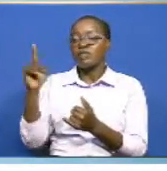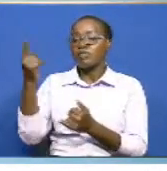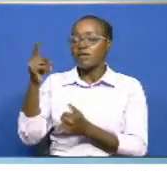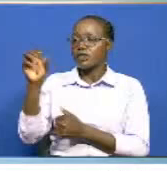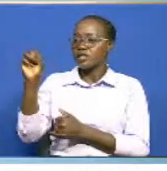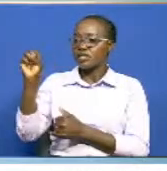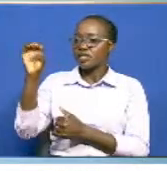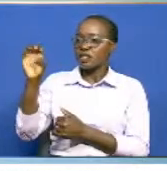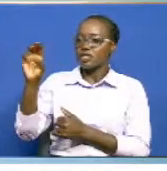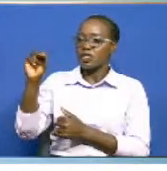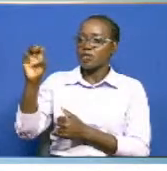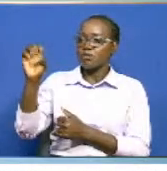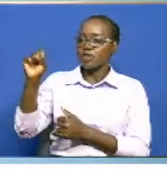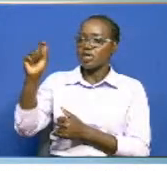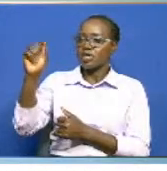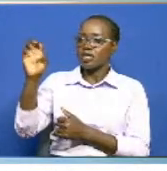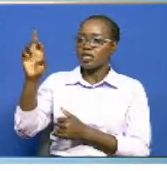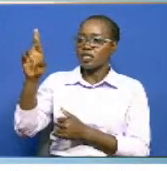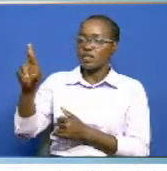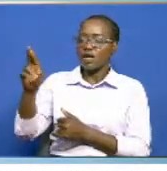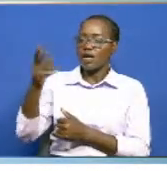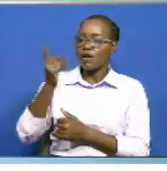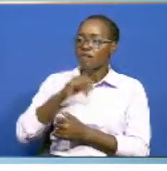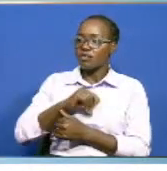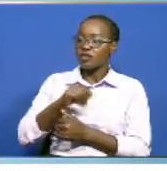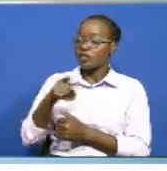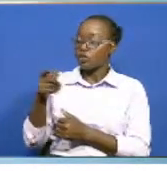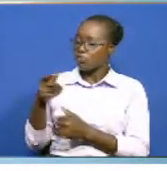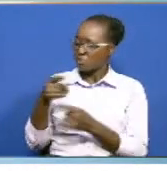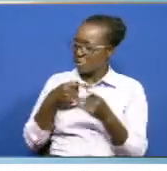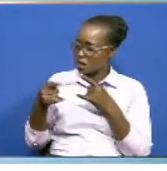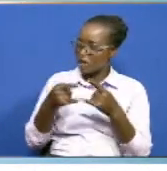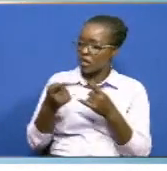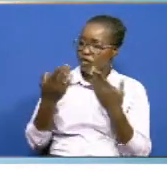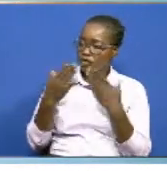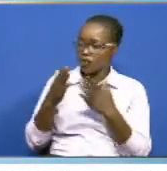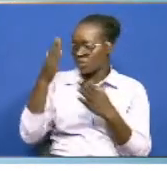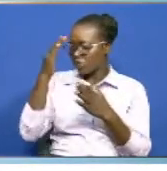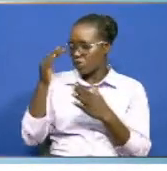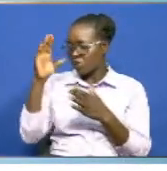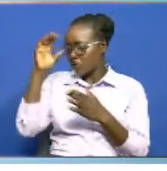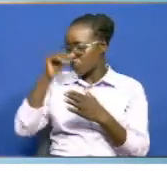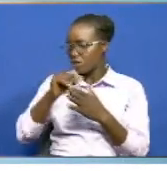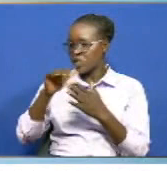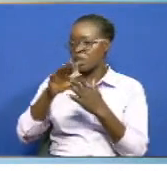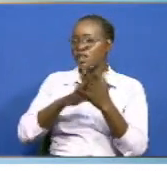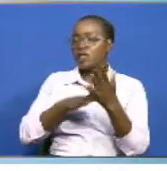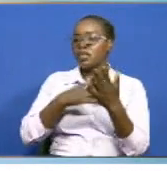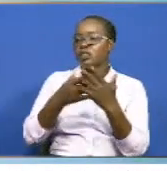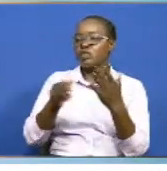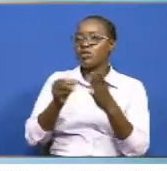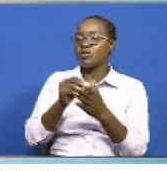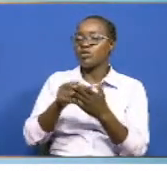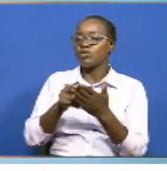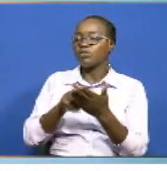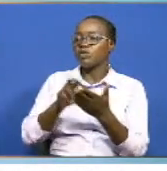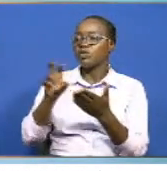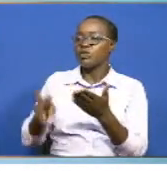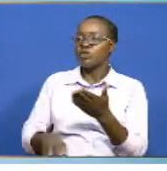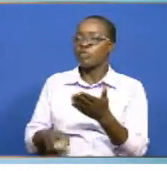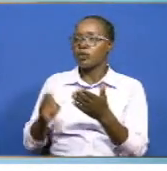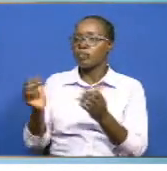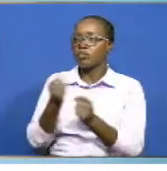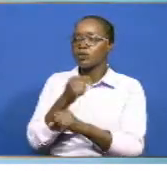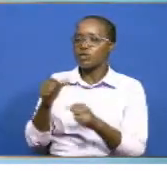na ile semester sababu haukuweza kupata mtandao mali ulikuwa. Ama labda umekuwa discontinued, hauwezi endelea na